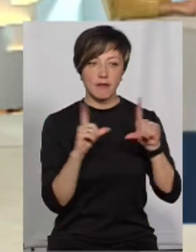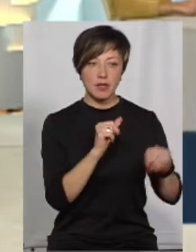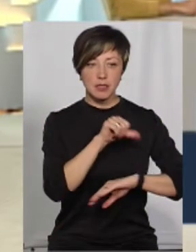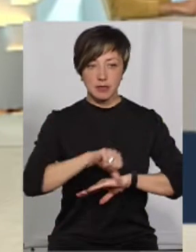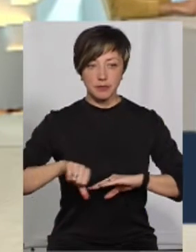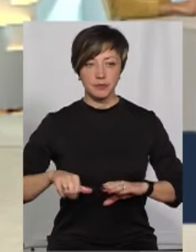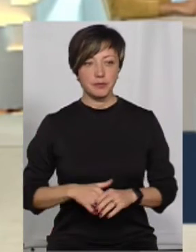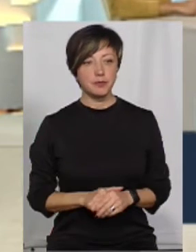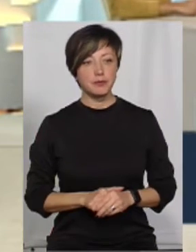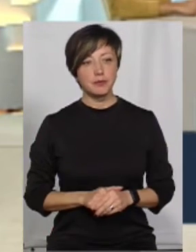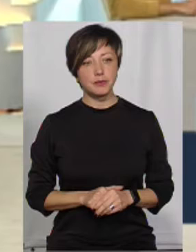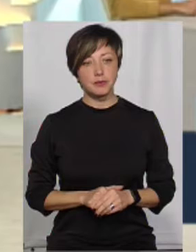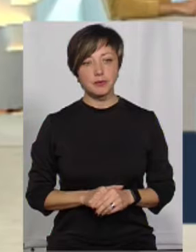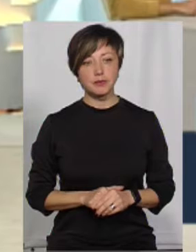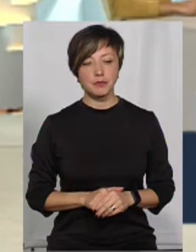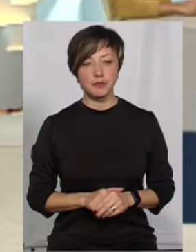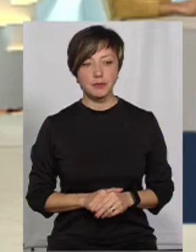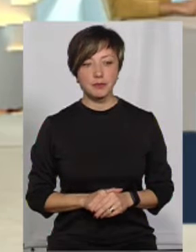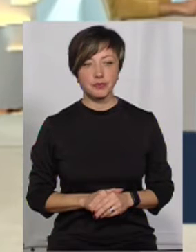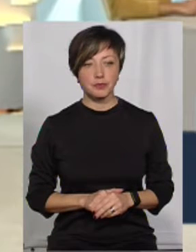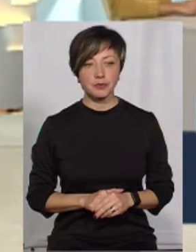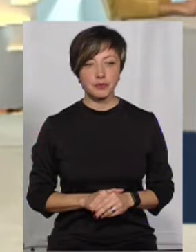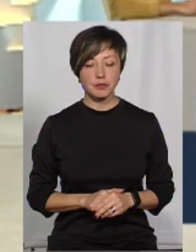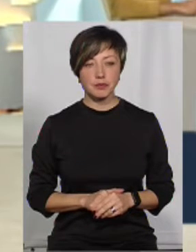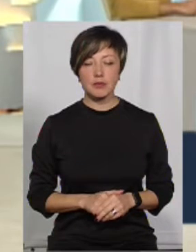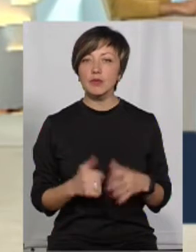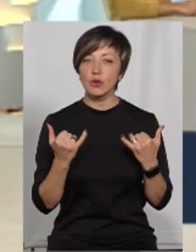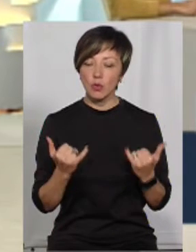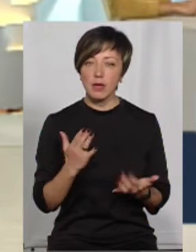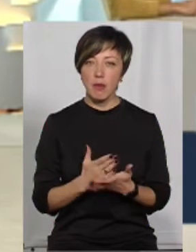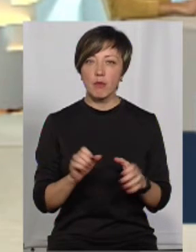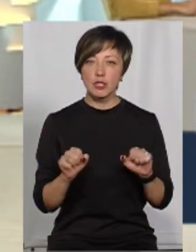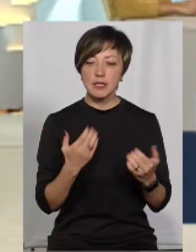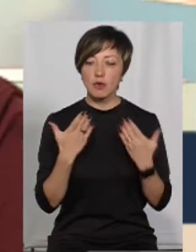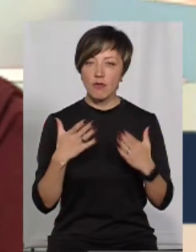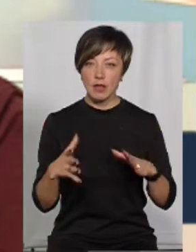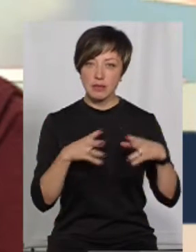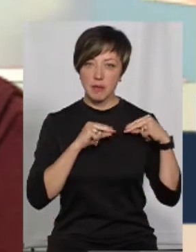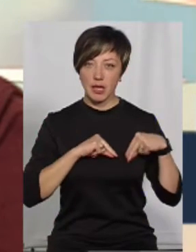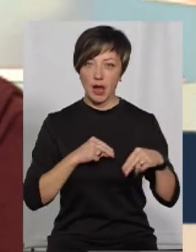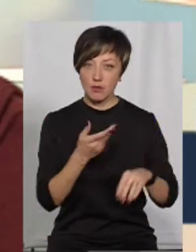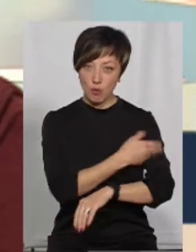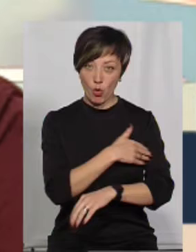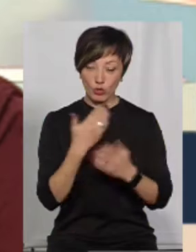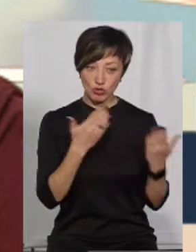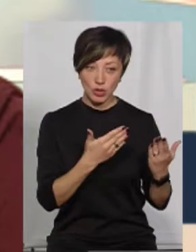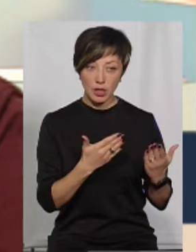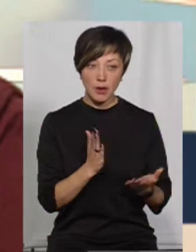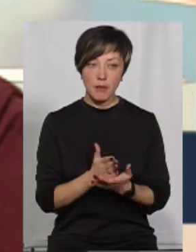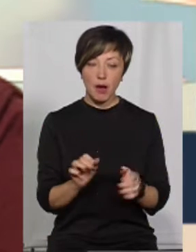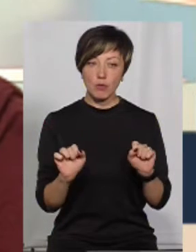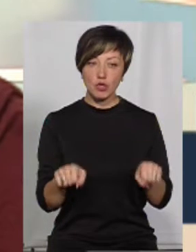остання вилазка за межі країни. Сьогодні ми маємо можливість спілкуватися з нашими партнерами з Польщі. Ми